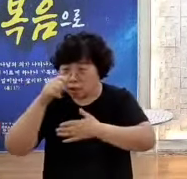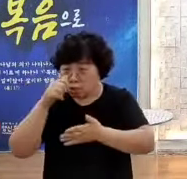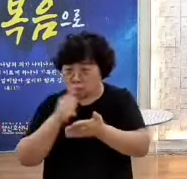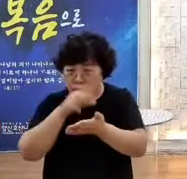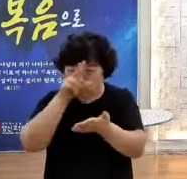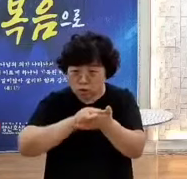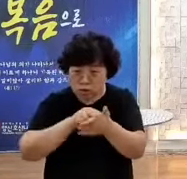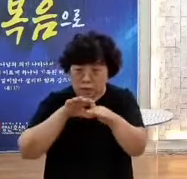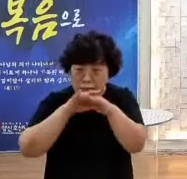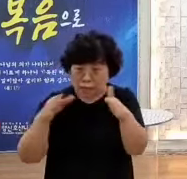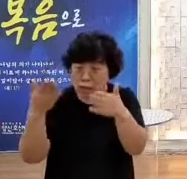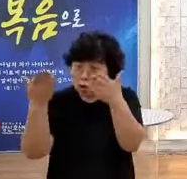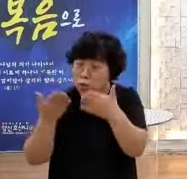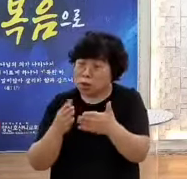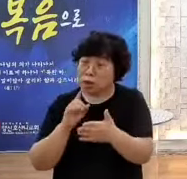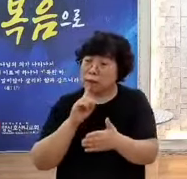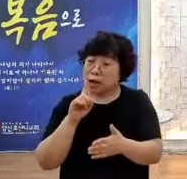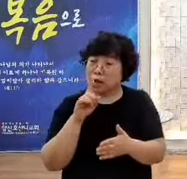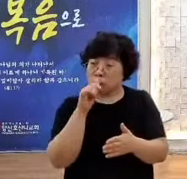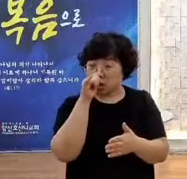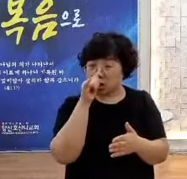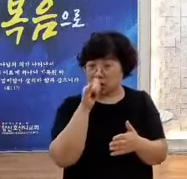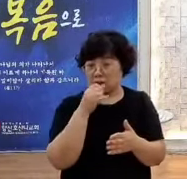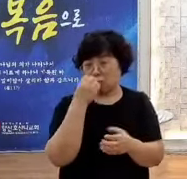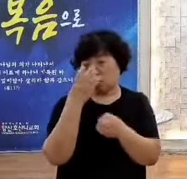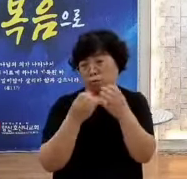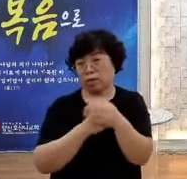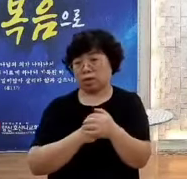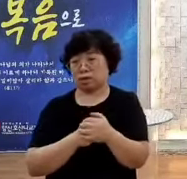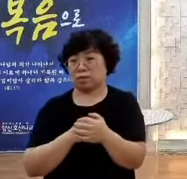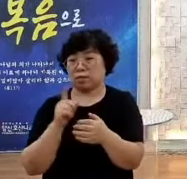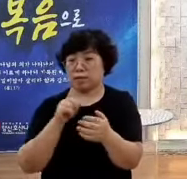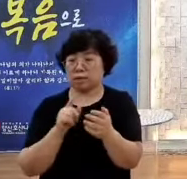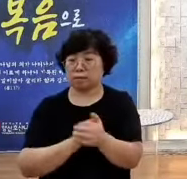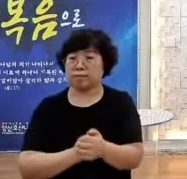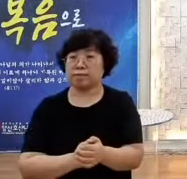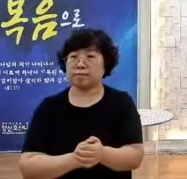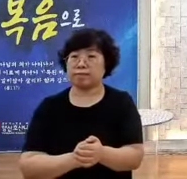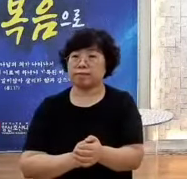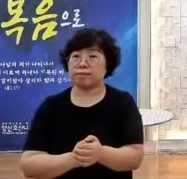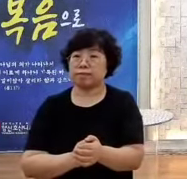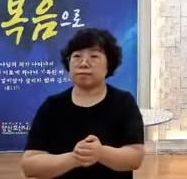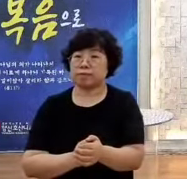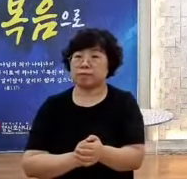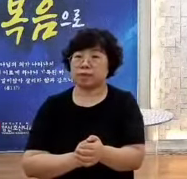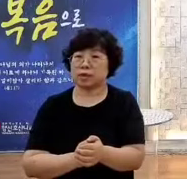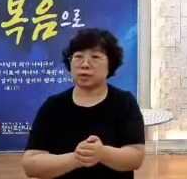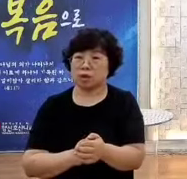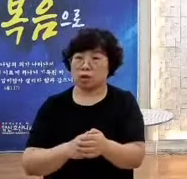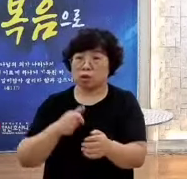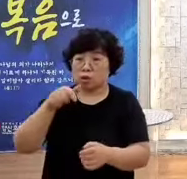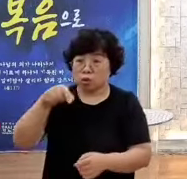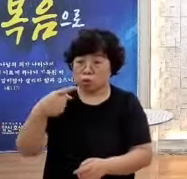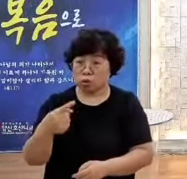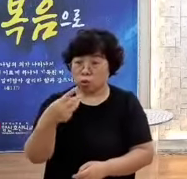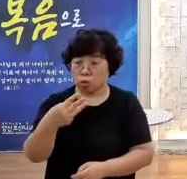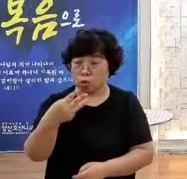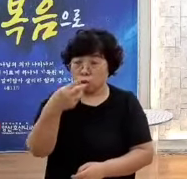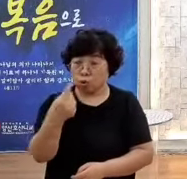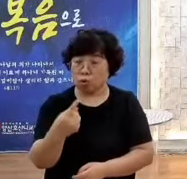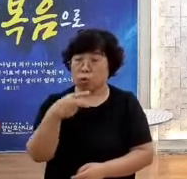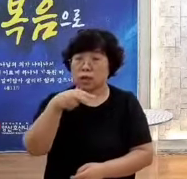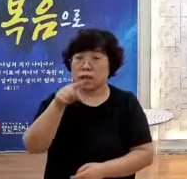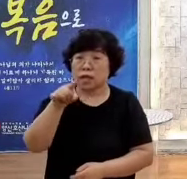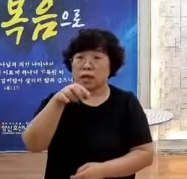참 평안을 얻는 본문이었다라고 고백하는 구절이 있습니다. 그게 어디냐면은 골로새서 2장